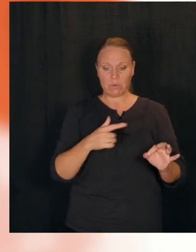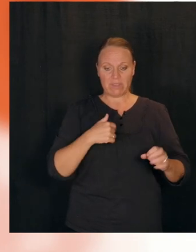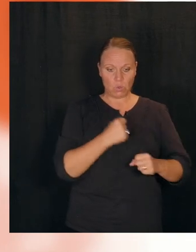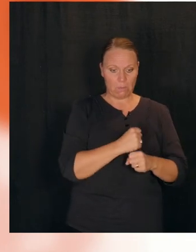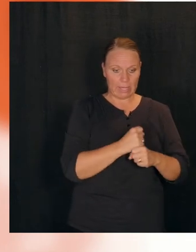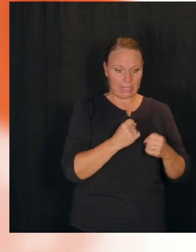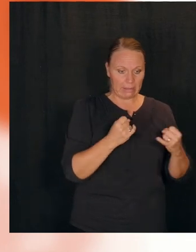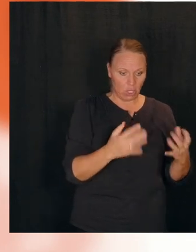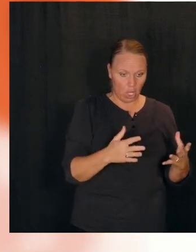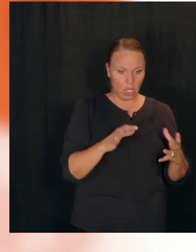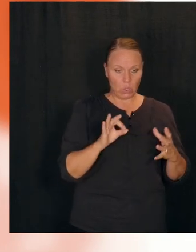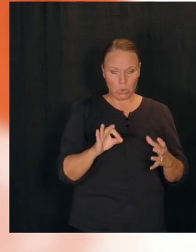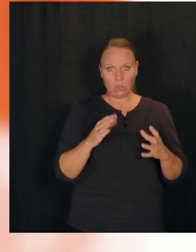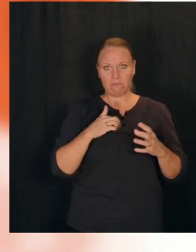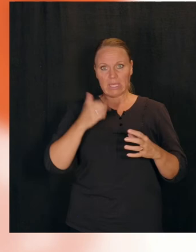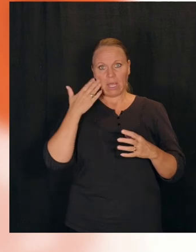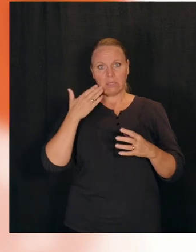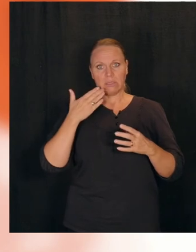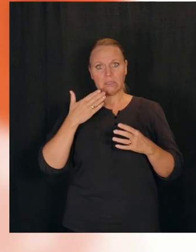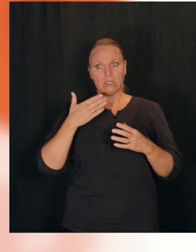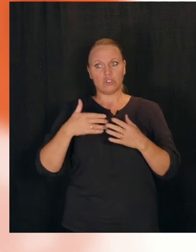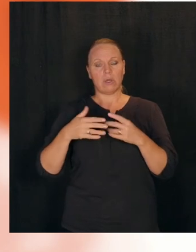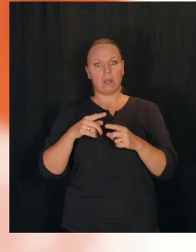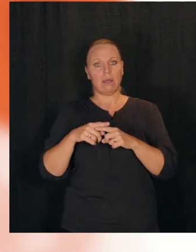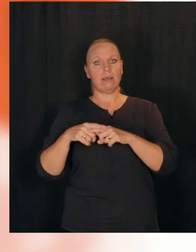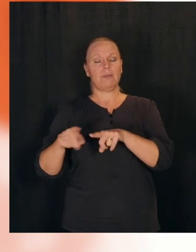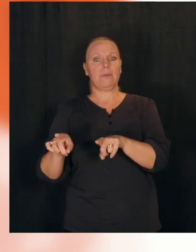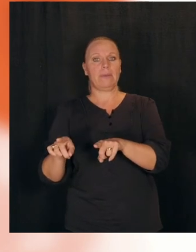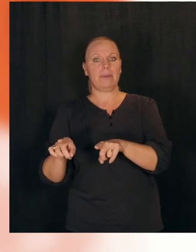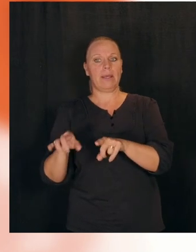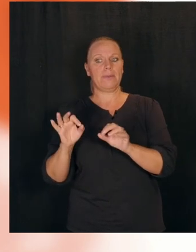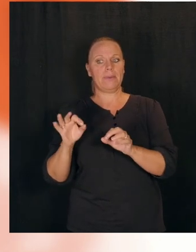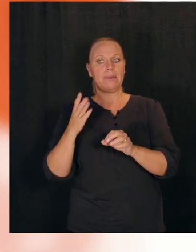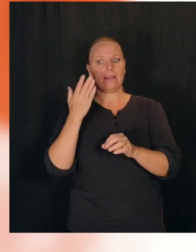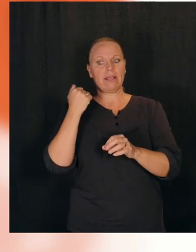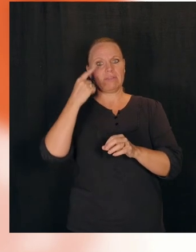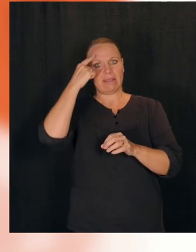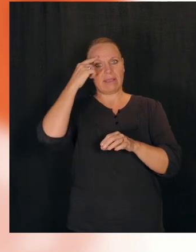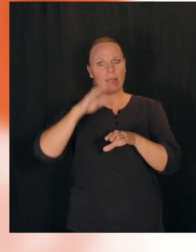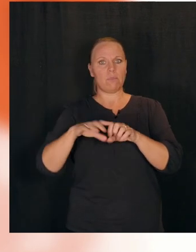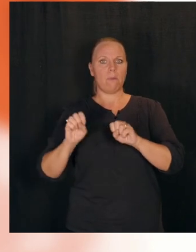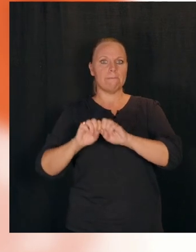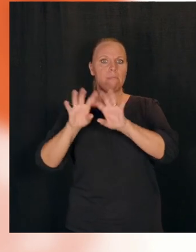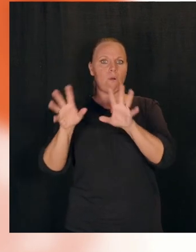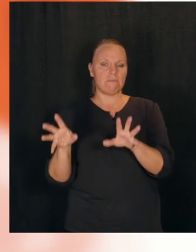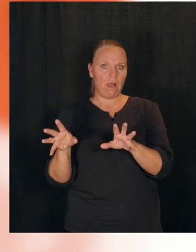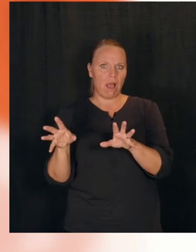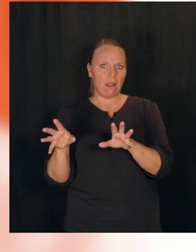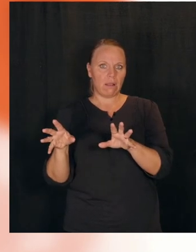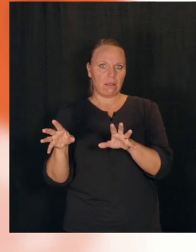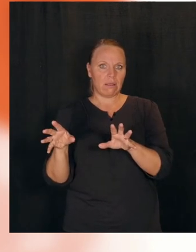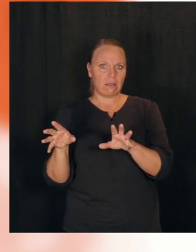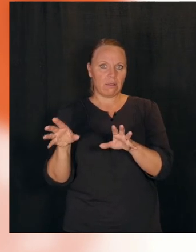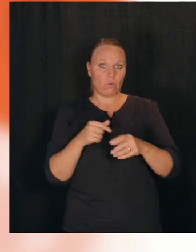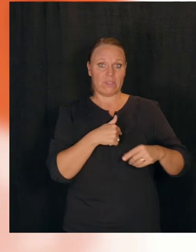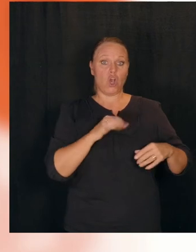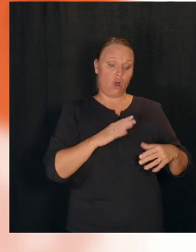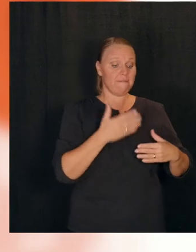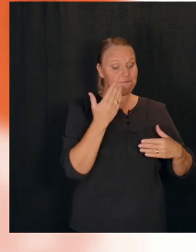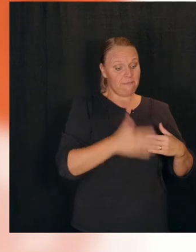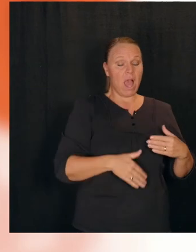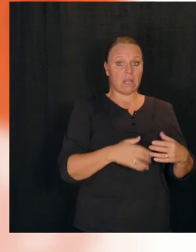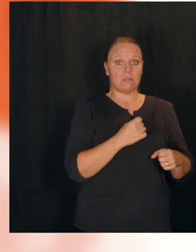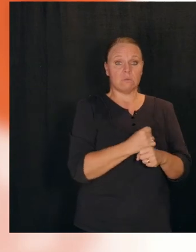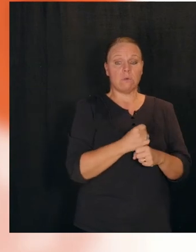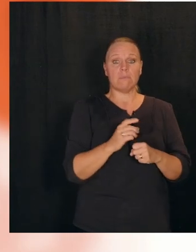vi vidareutveckla, hur kan vi dra in sånt som har med mångfaldstänkande att göra i det som vi redan gör idag. Snarare än att